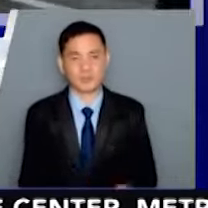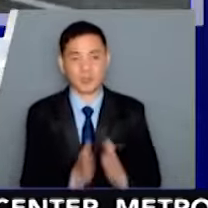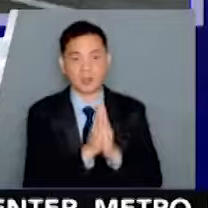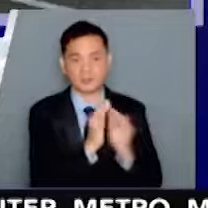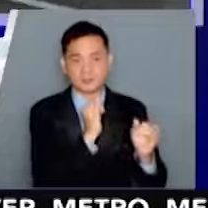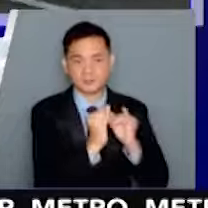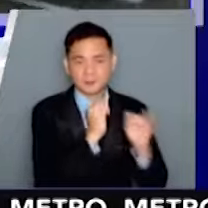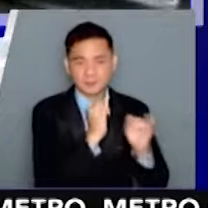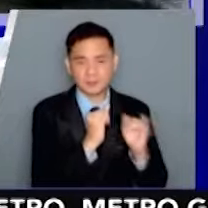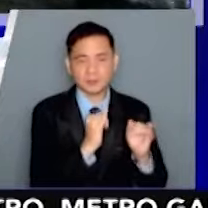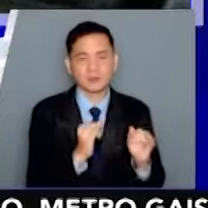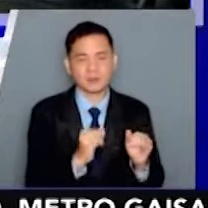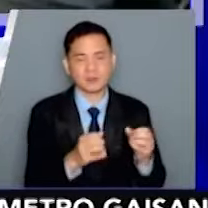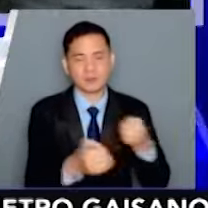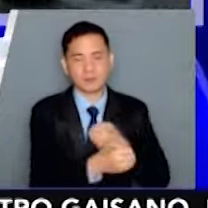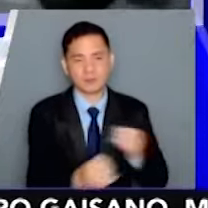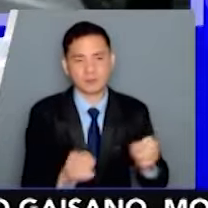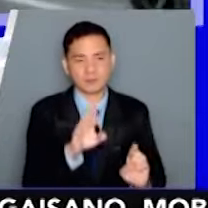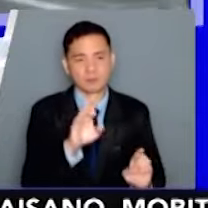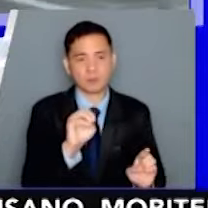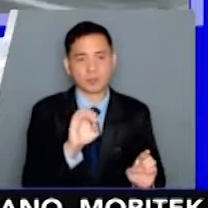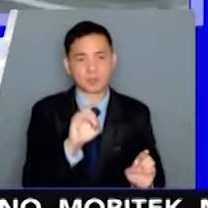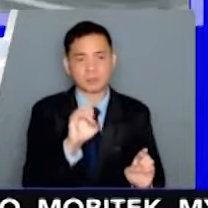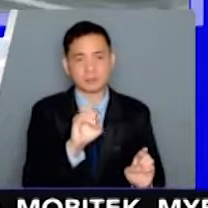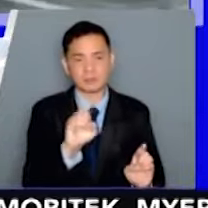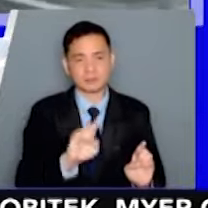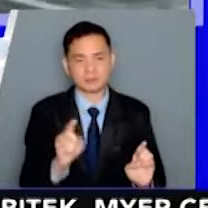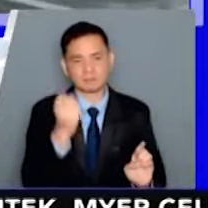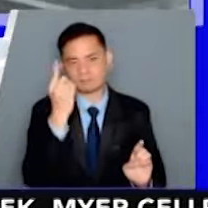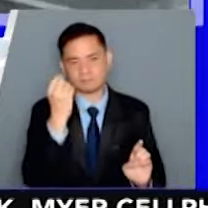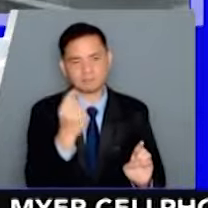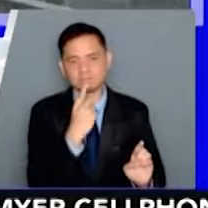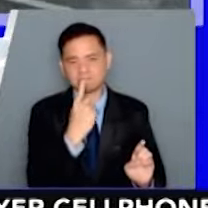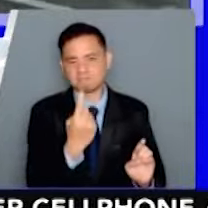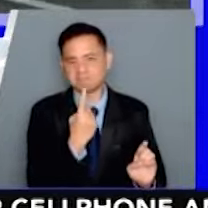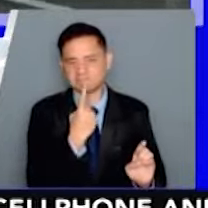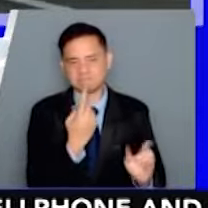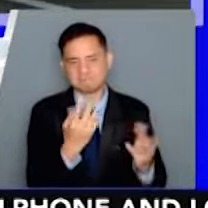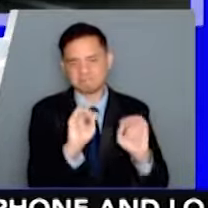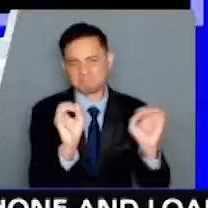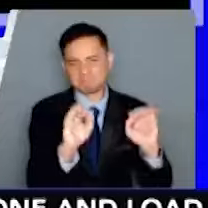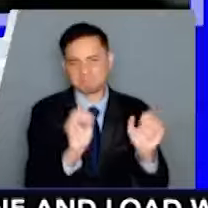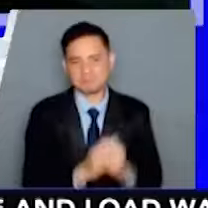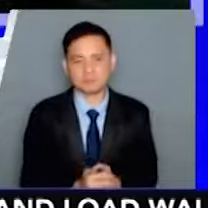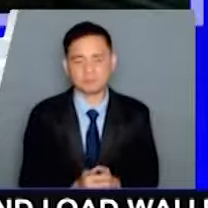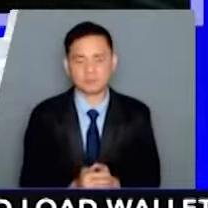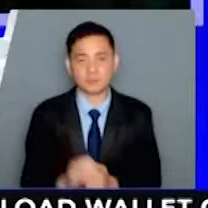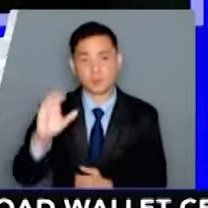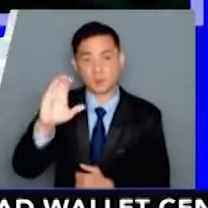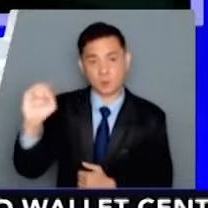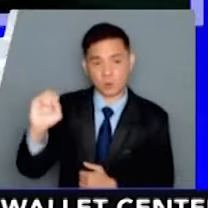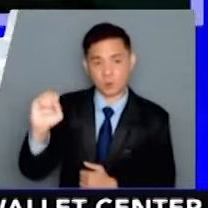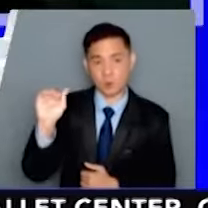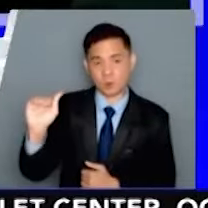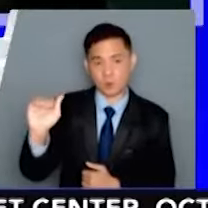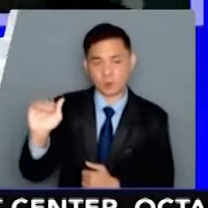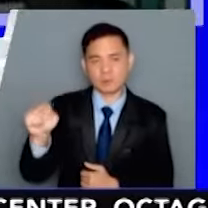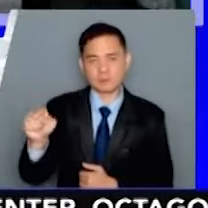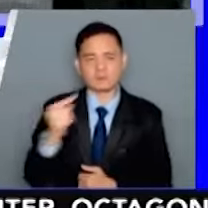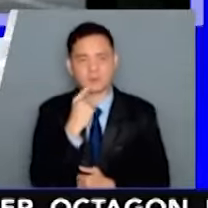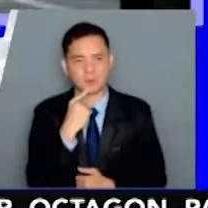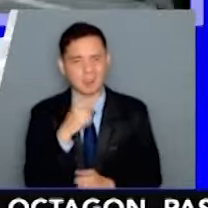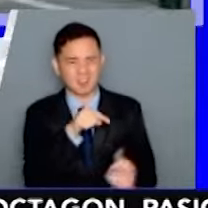Speaker Romualdez, pero wala pa silang pahayag sa ngayon. Si Representative Ko naman, tinawag na panluloko ang sinabi ng bise